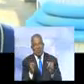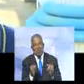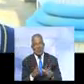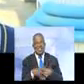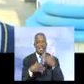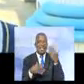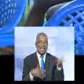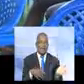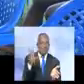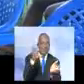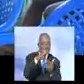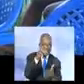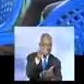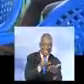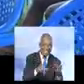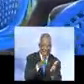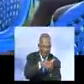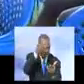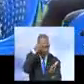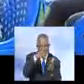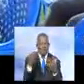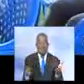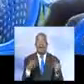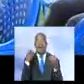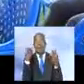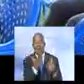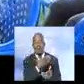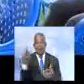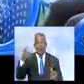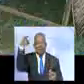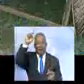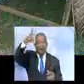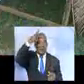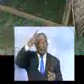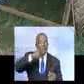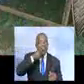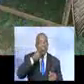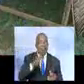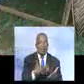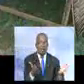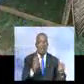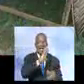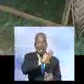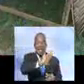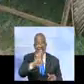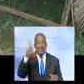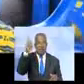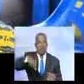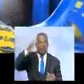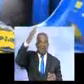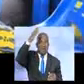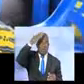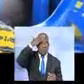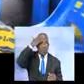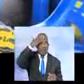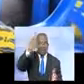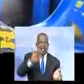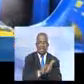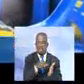des leaders. Voilà. Pour les parents, c'est l'occasion de faire connaître aux enfants les potentialités touristiques de notre pays. On a